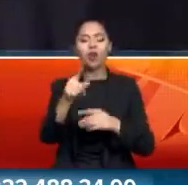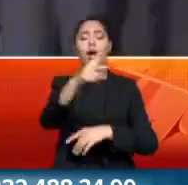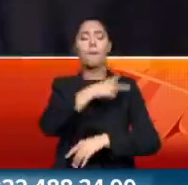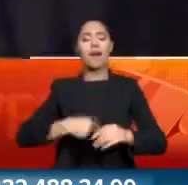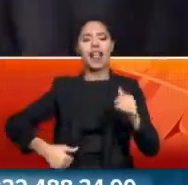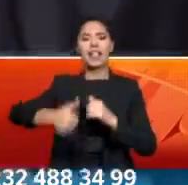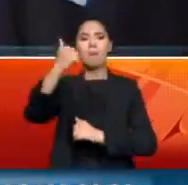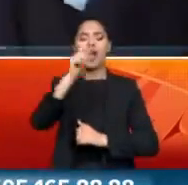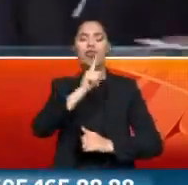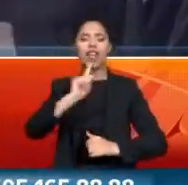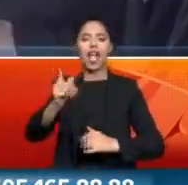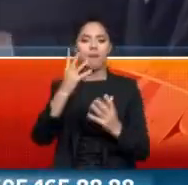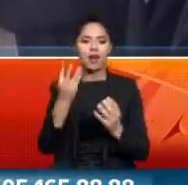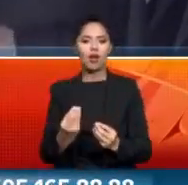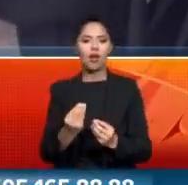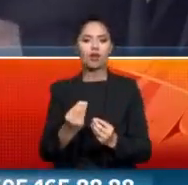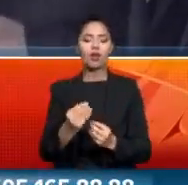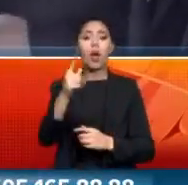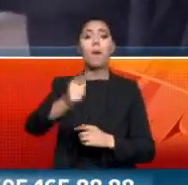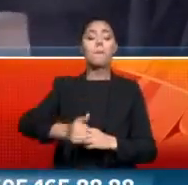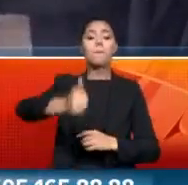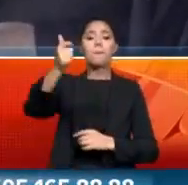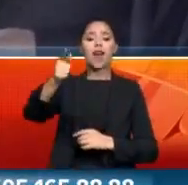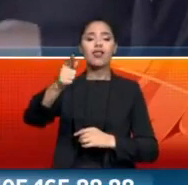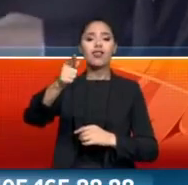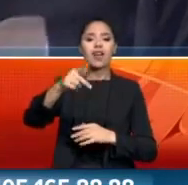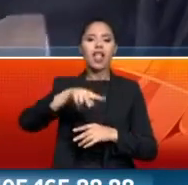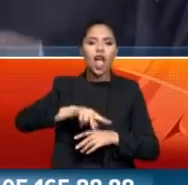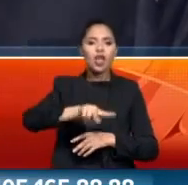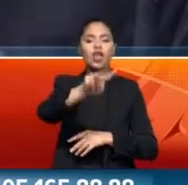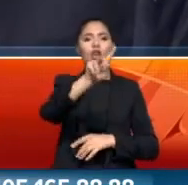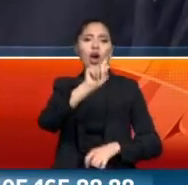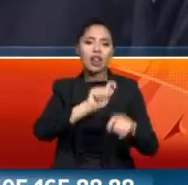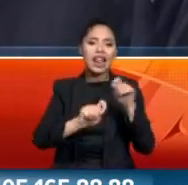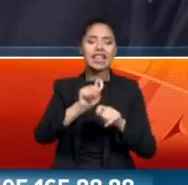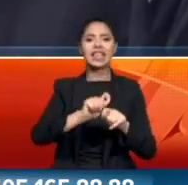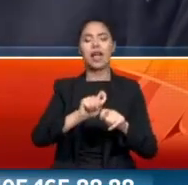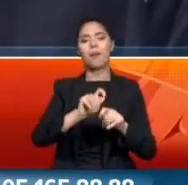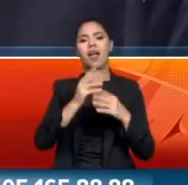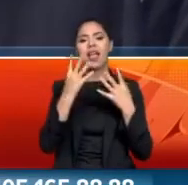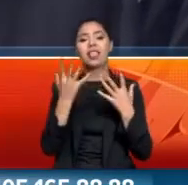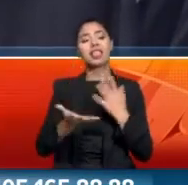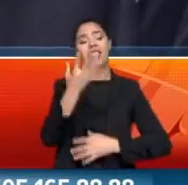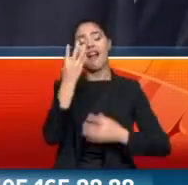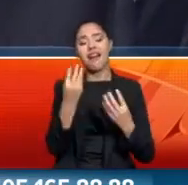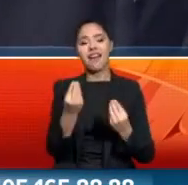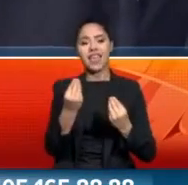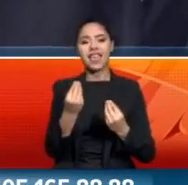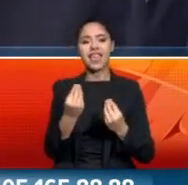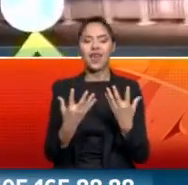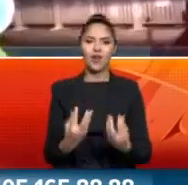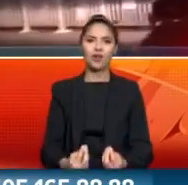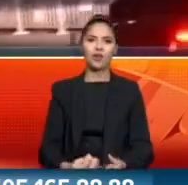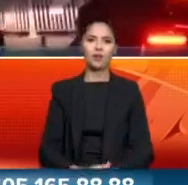Başkanı'na bir de talimat verdi. Rıdvan Başkan, şöyle yolları falan güzelce bir asfaltlarsan o zaman tabii nurun ala nur